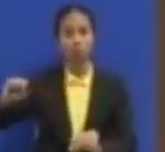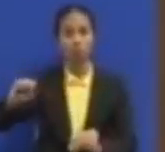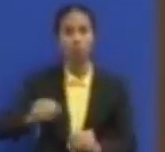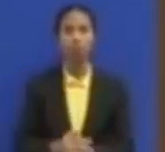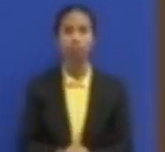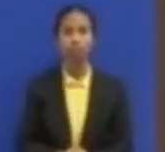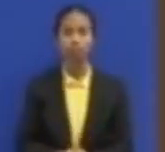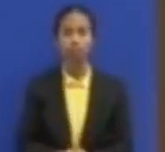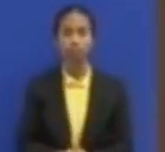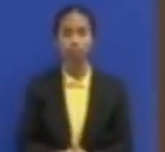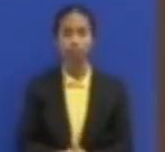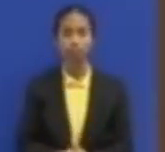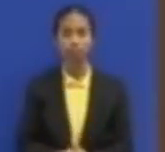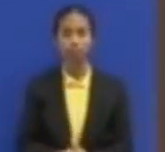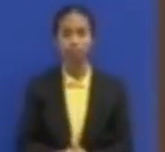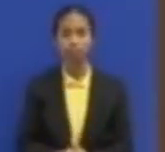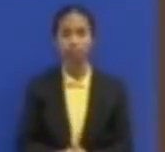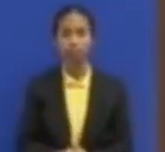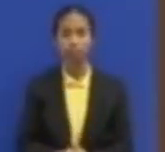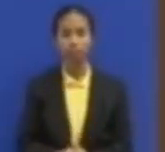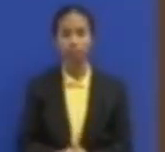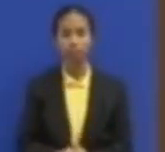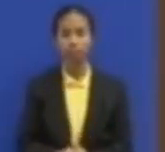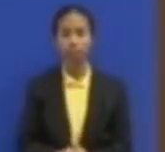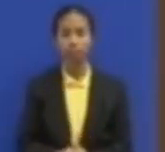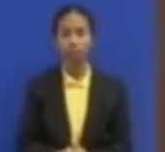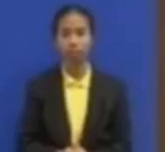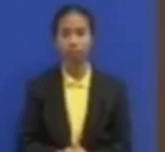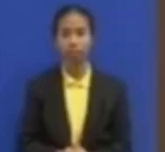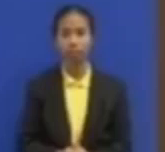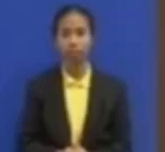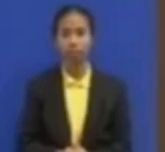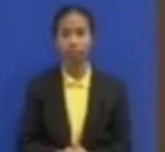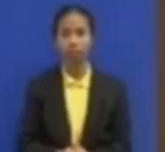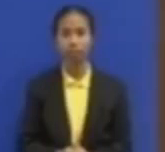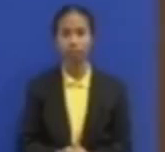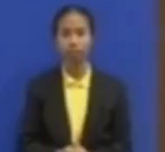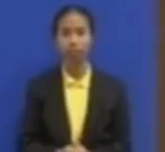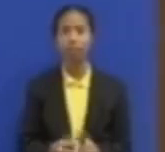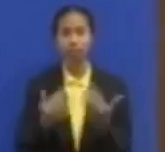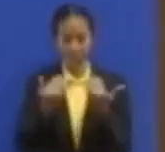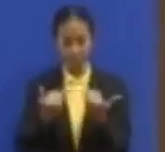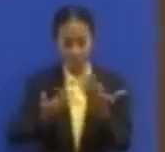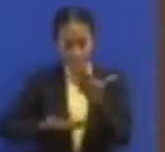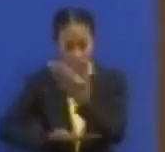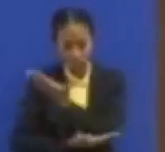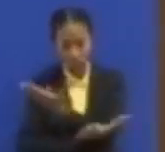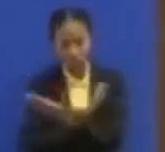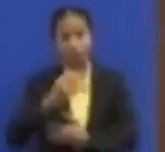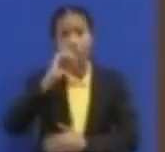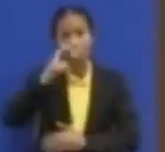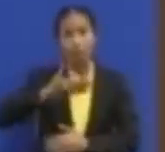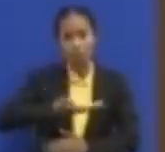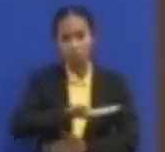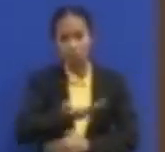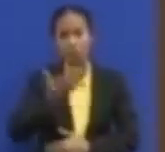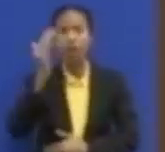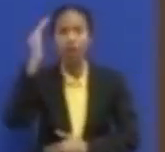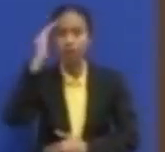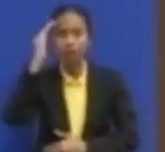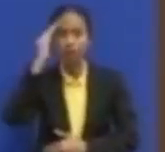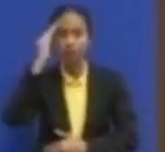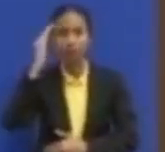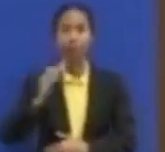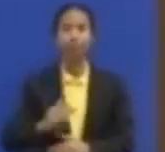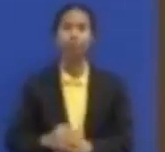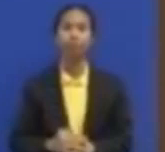ฉะนั้นก็ถือโอกาสนี้ จ้งที่ประชุมรับทราบเ